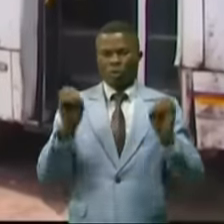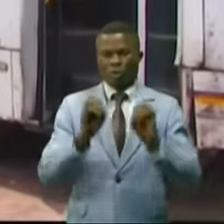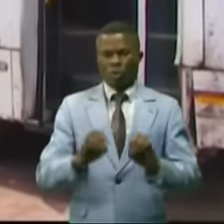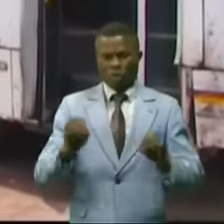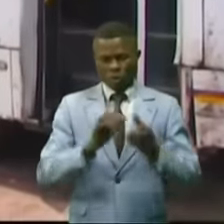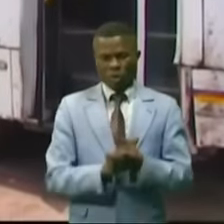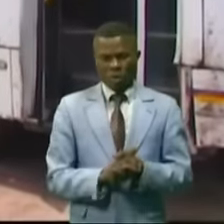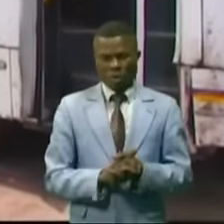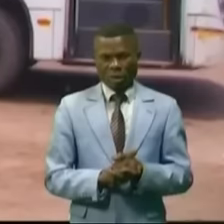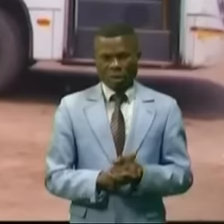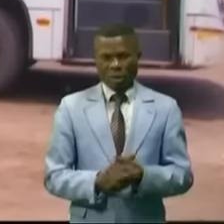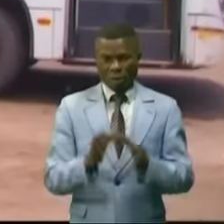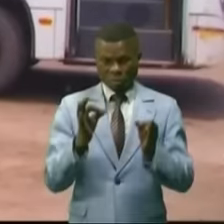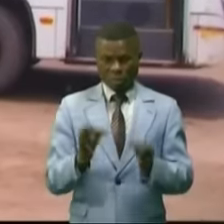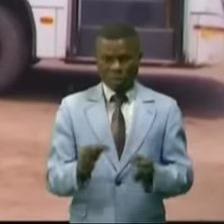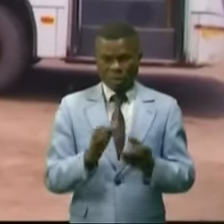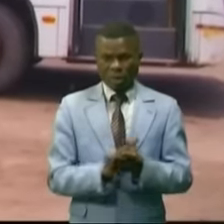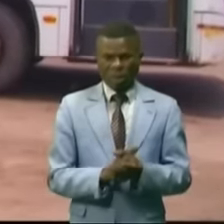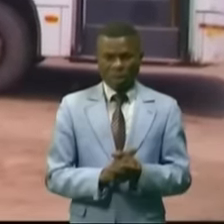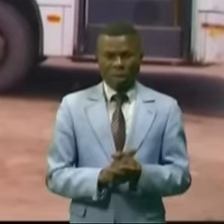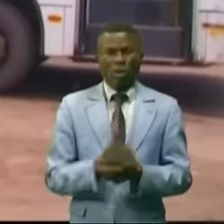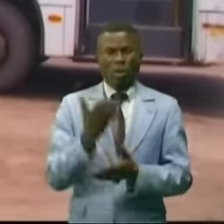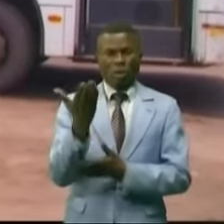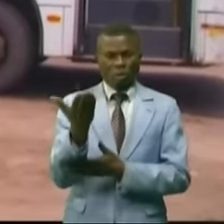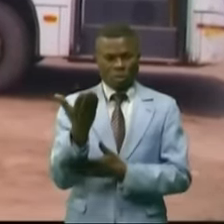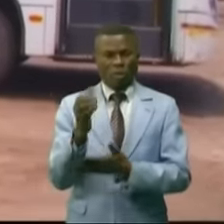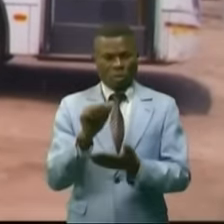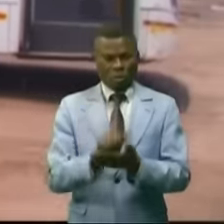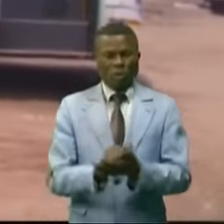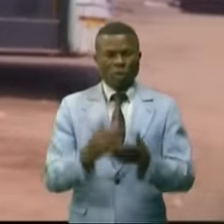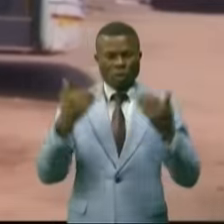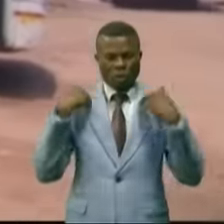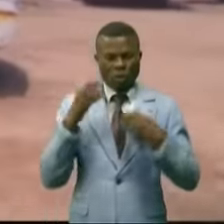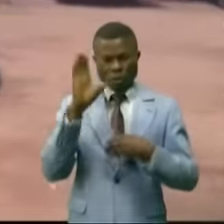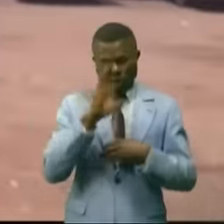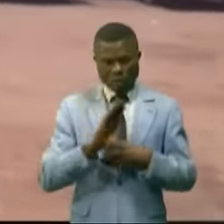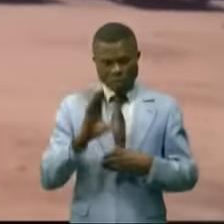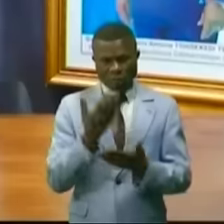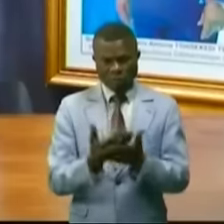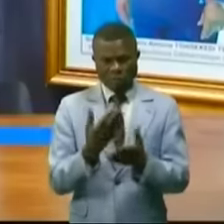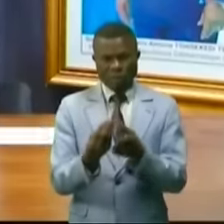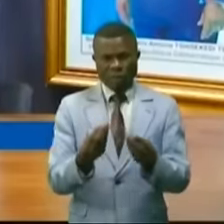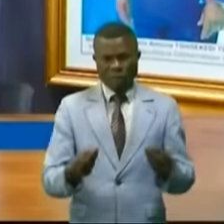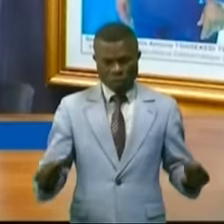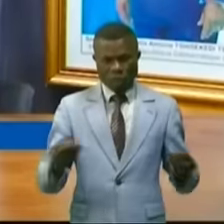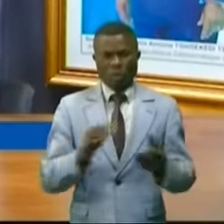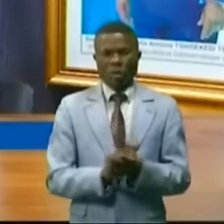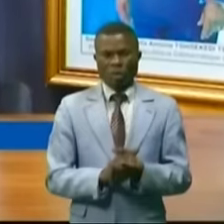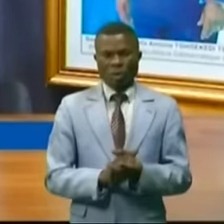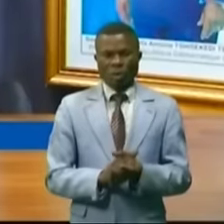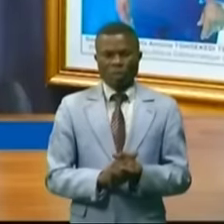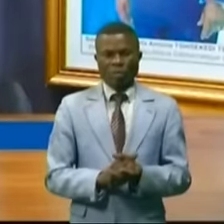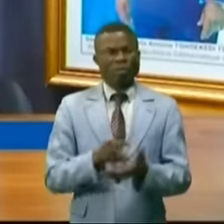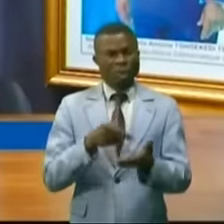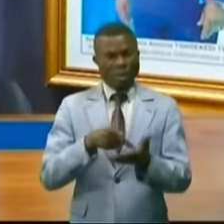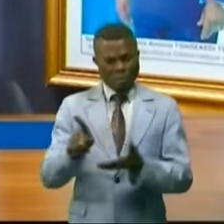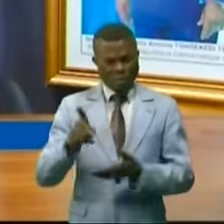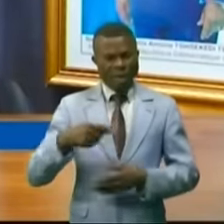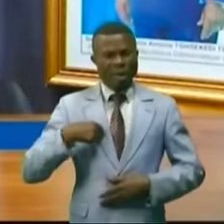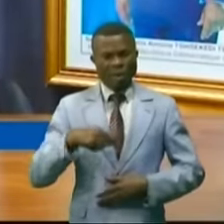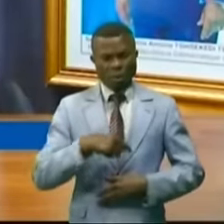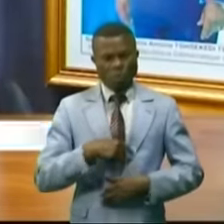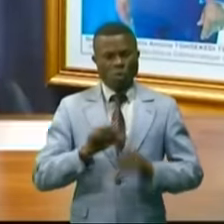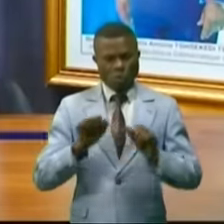de Transco, ce n'est pas seulement un problème de carburant. Nous avons d'autres problèmes, notamment la subvention qui n'arrive pas. Ça fait une année et demie que nous sommes